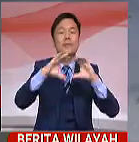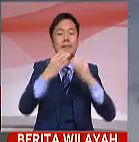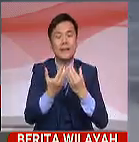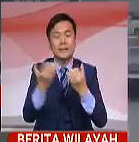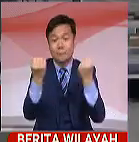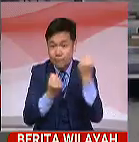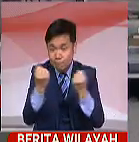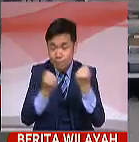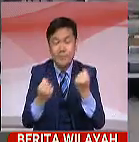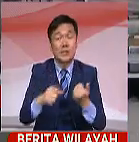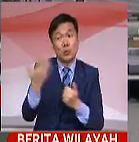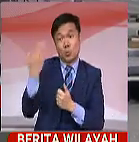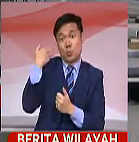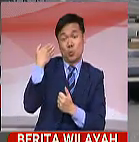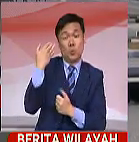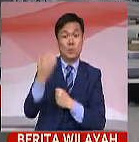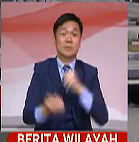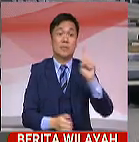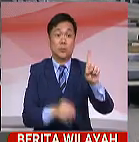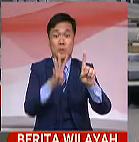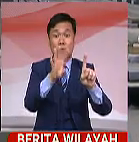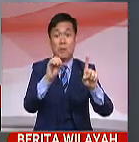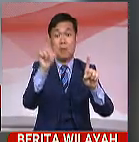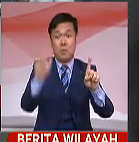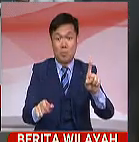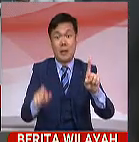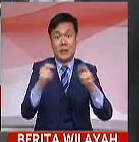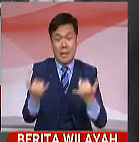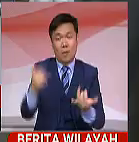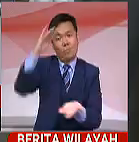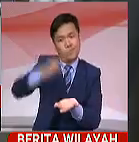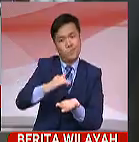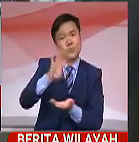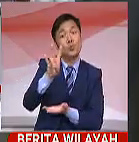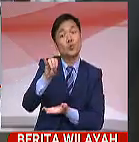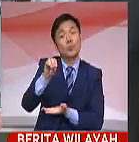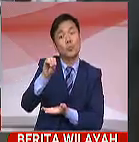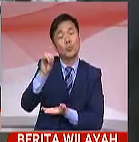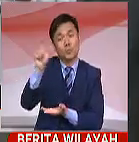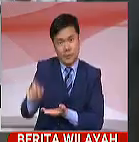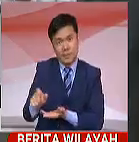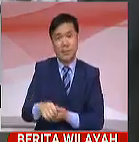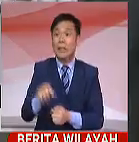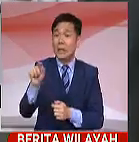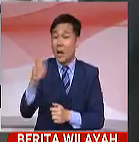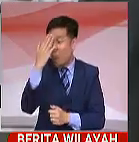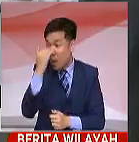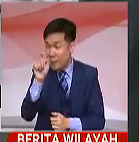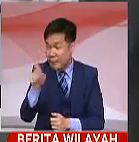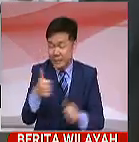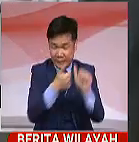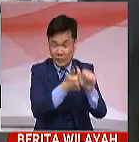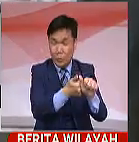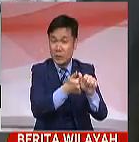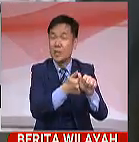memandu berbanding 140 orang sebelum ini. So kena bersabar, kita kena ikut giliran. Saya kata semua orang